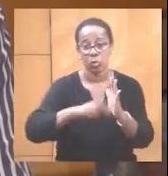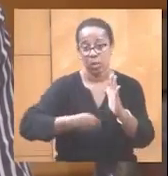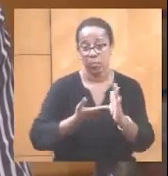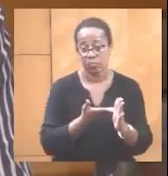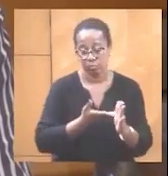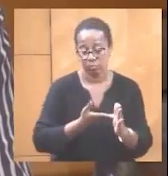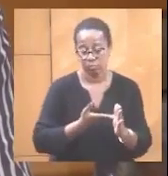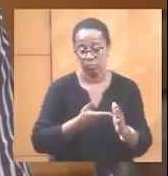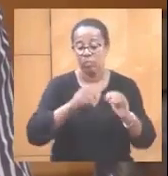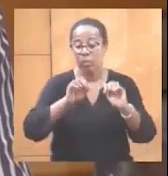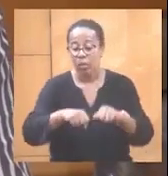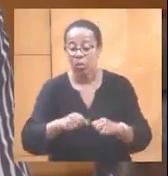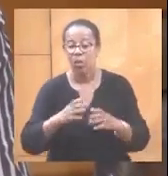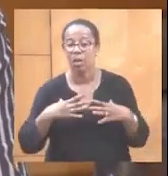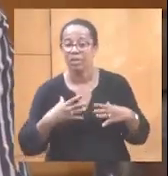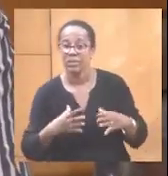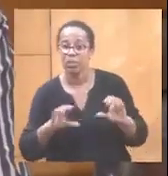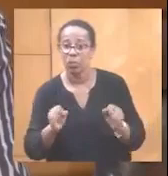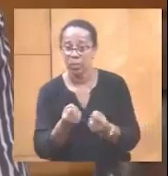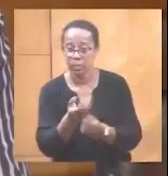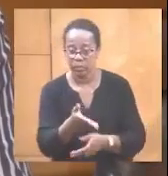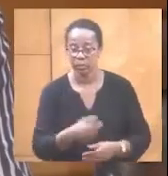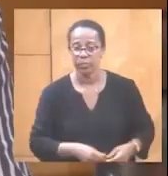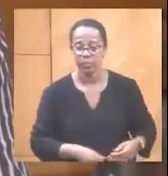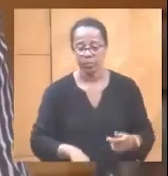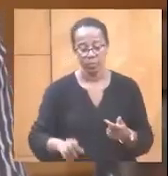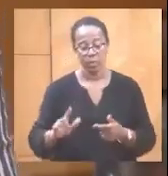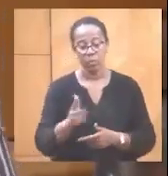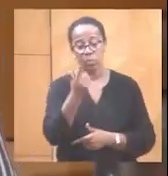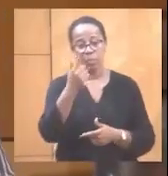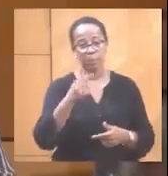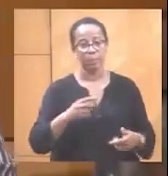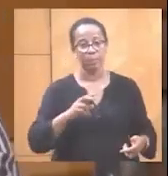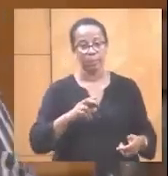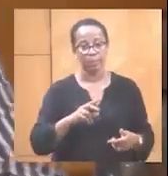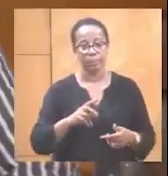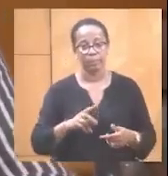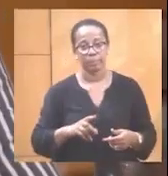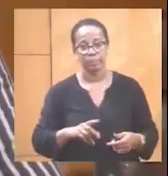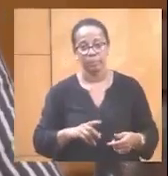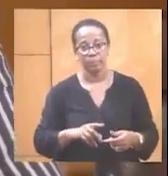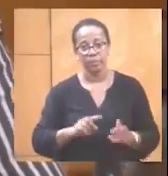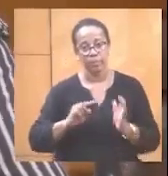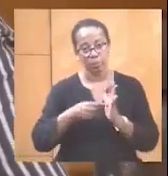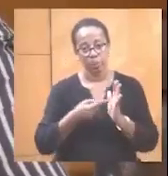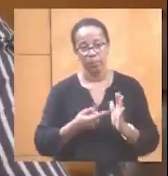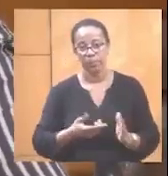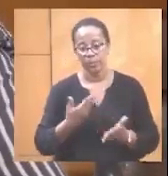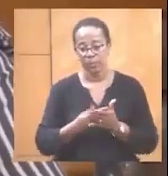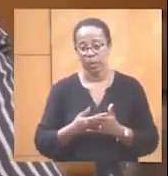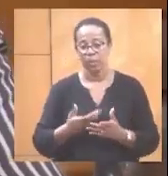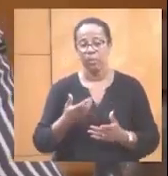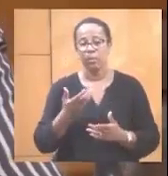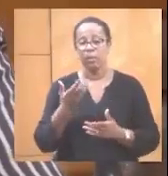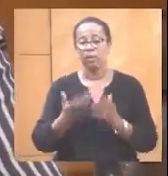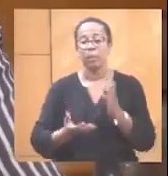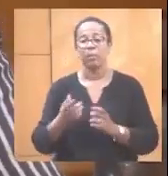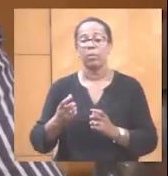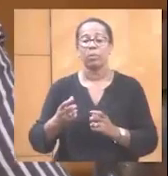le pacte d'investissement dans les compétences. Deuxième aspect, ça me permet de répondre à une interrogation d'une collègue.